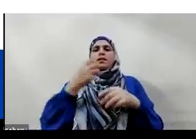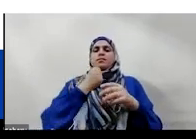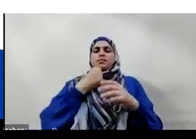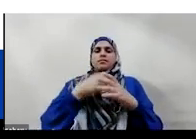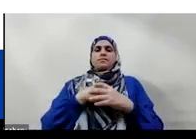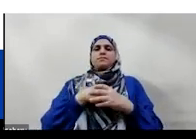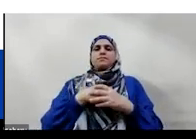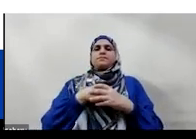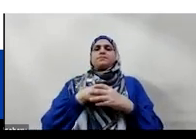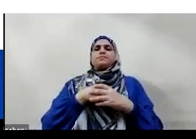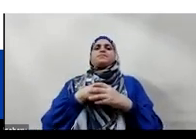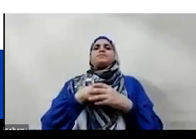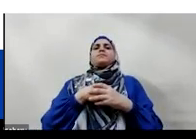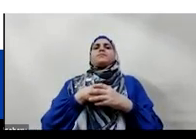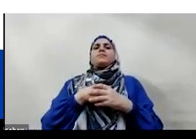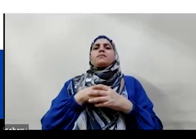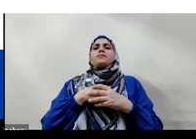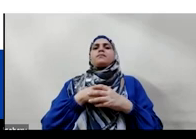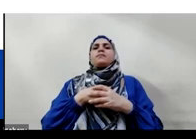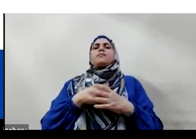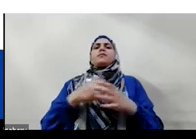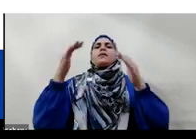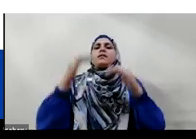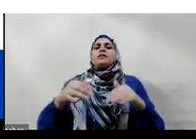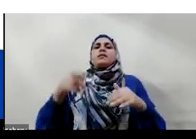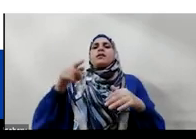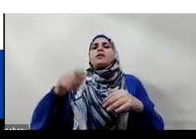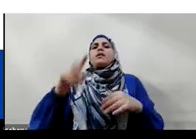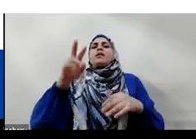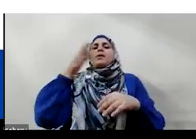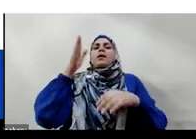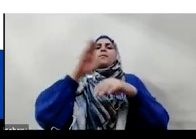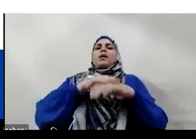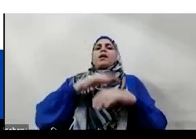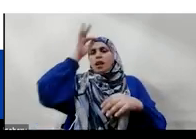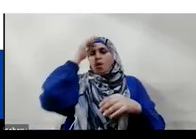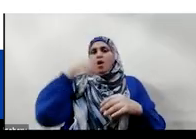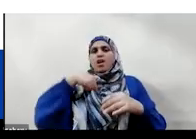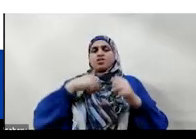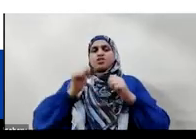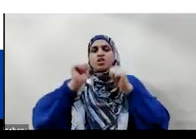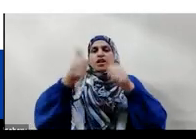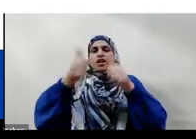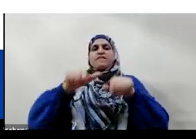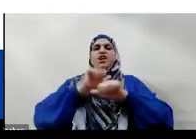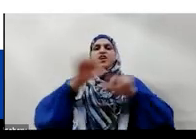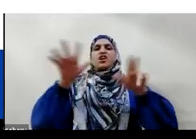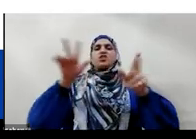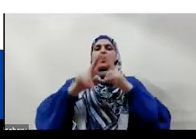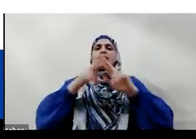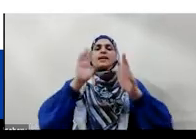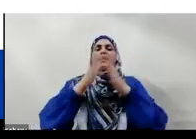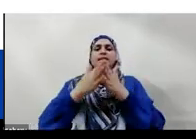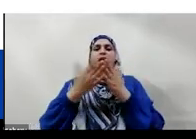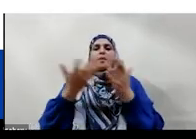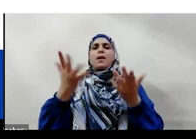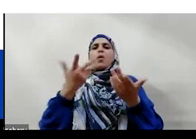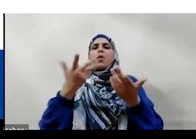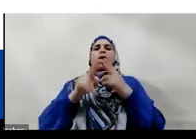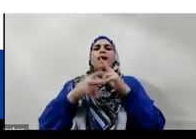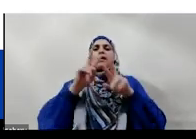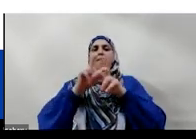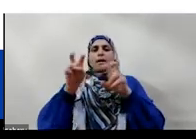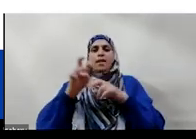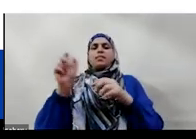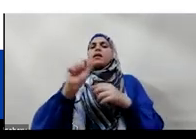دي. وتالت مربع بيطلب مني لو انا شاركت في نشر اي كتاب ارتكل او اي بحث، بكتب